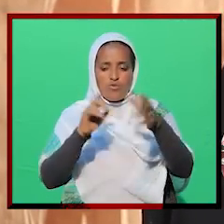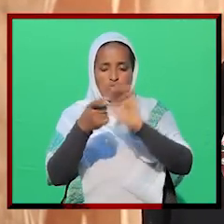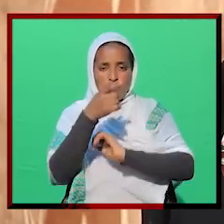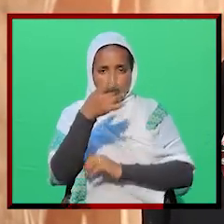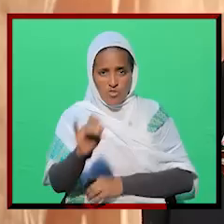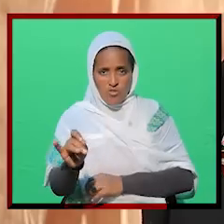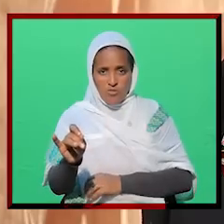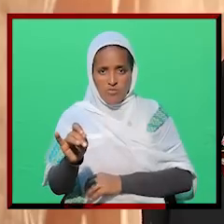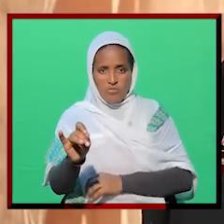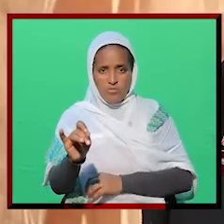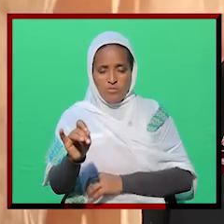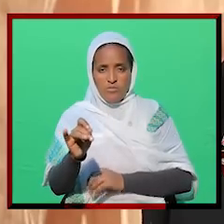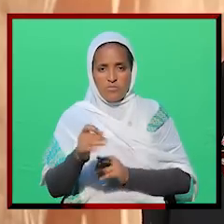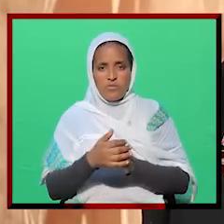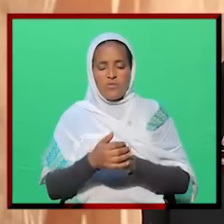ያው